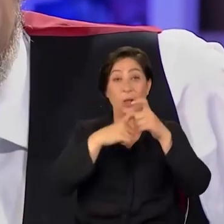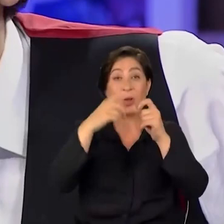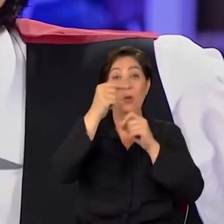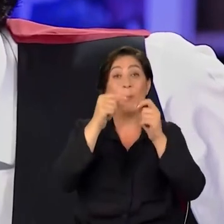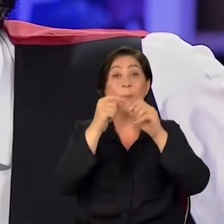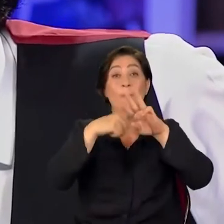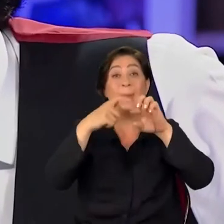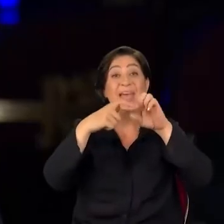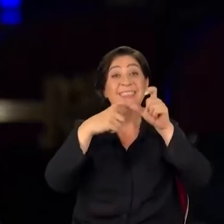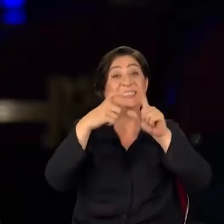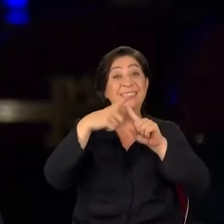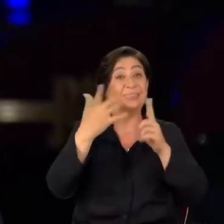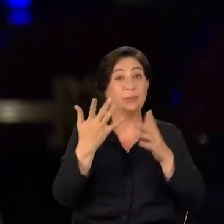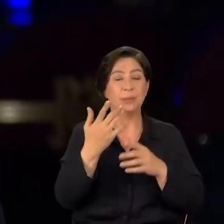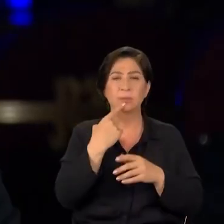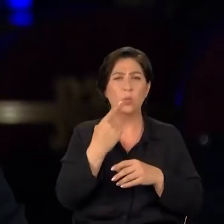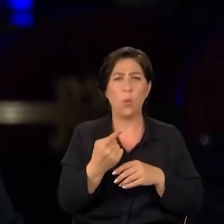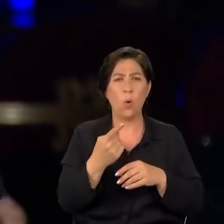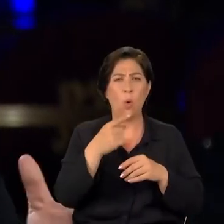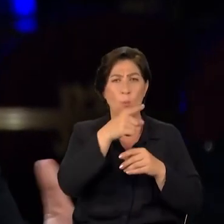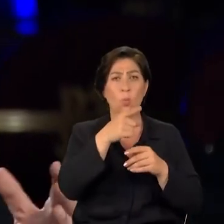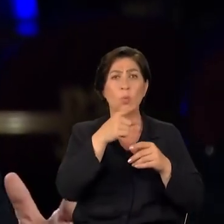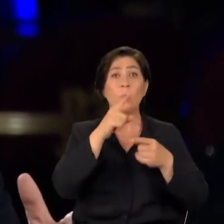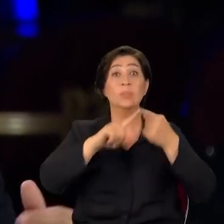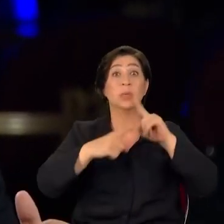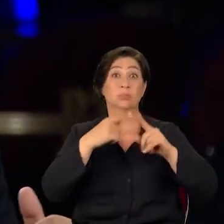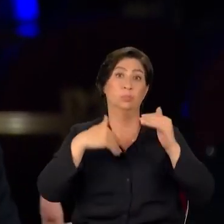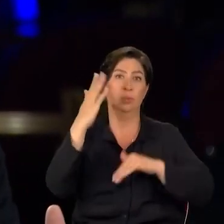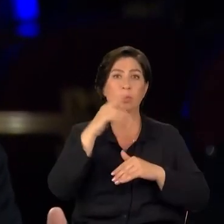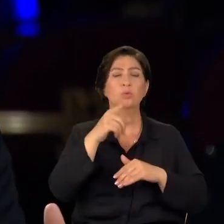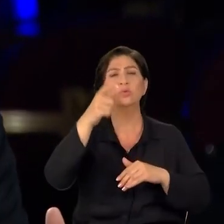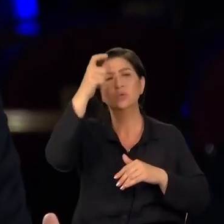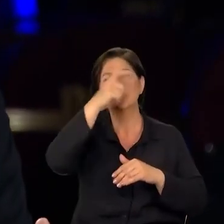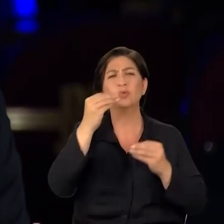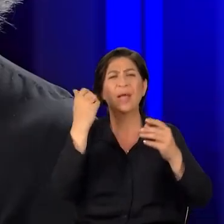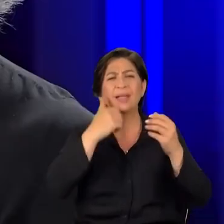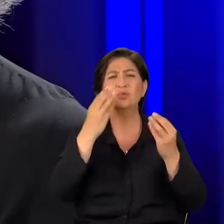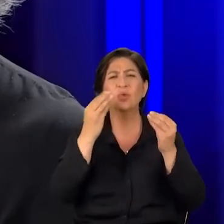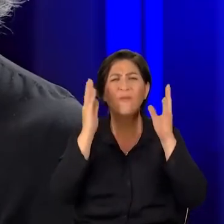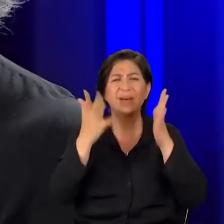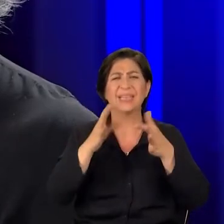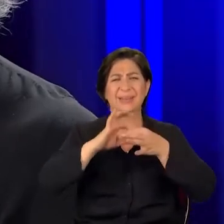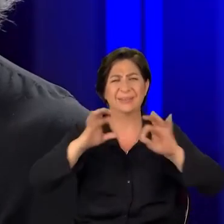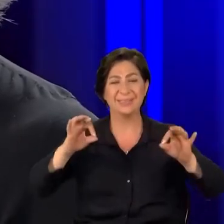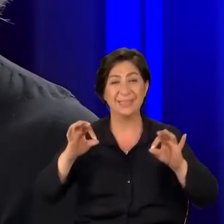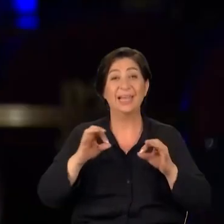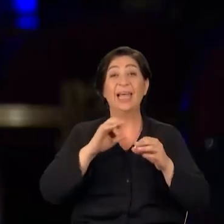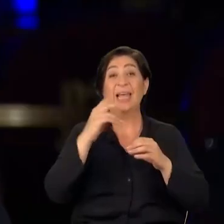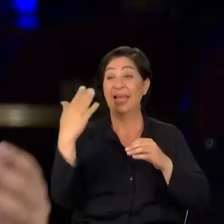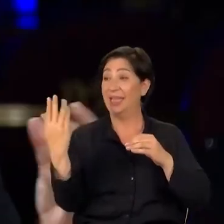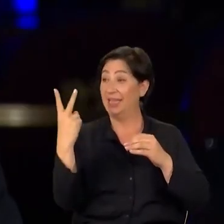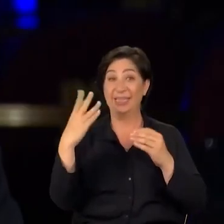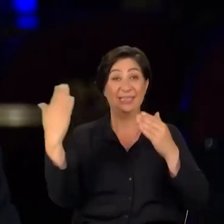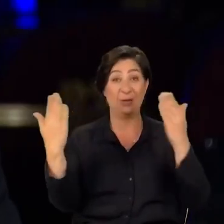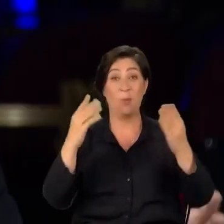be. Göbels. Göbels ne diyor? Bir yalan bu ve bu Türkiye'de tartışmalarda çok çok sık kullanılan çok bir ifade.